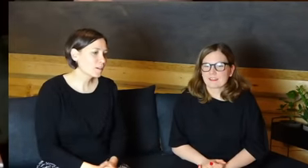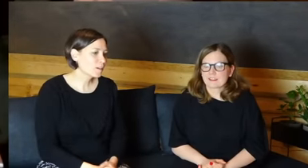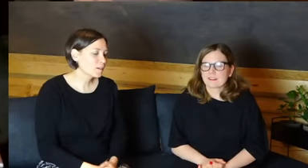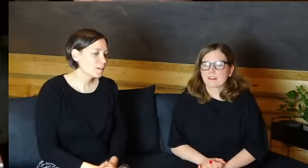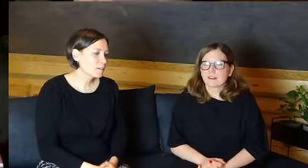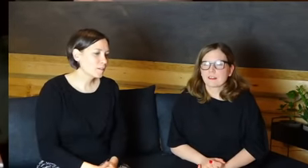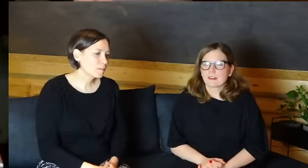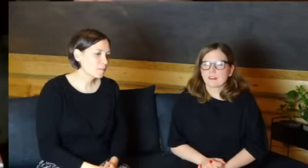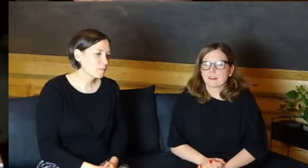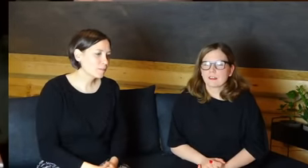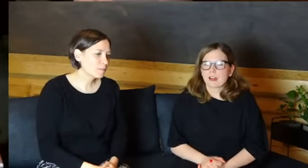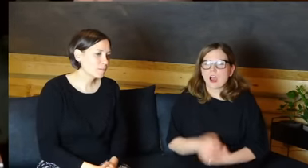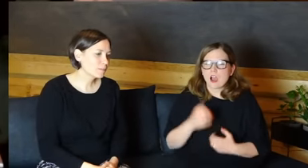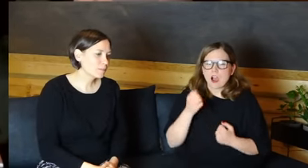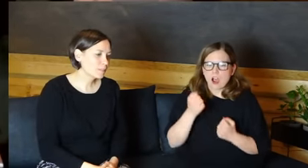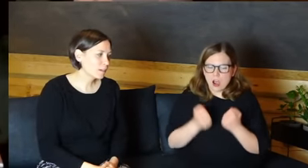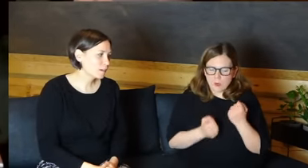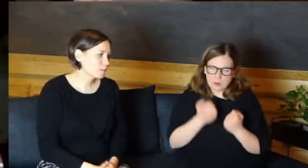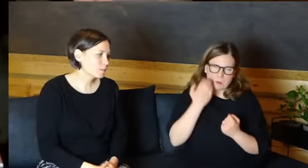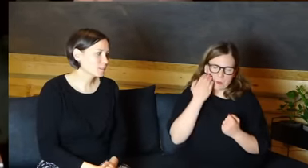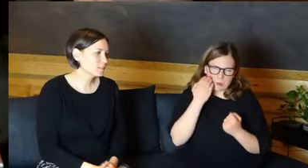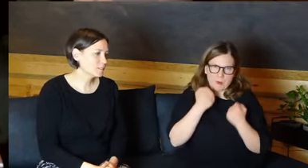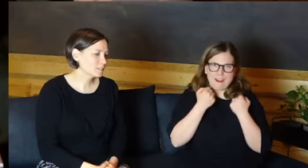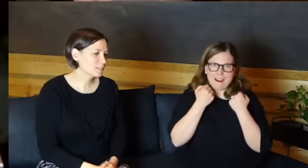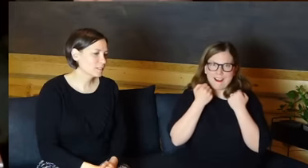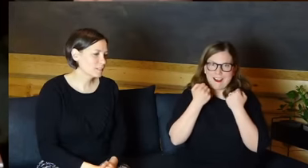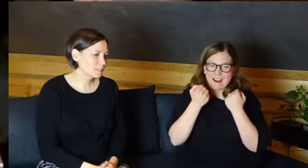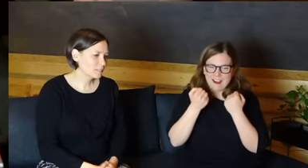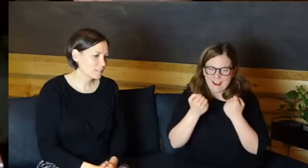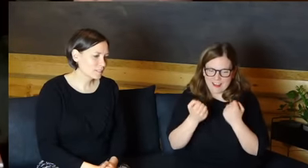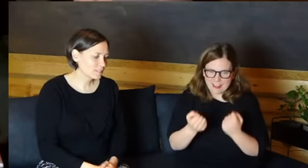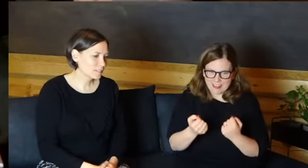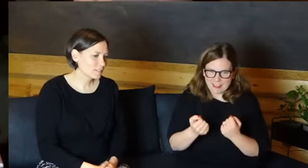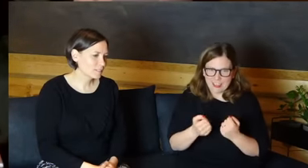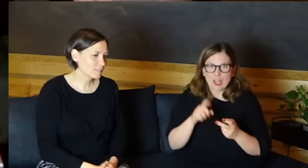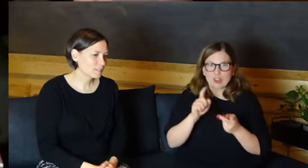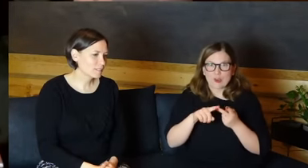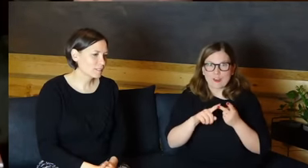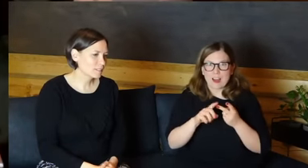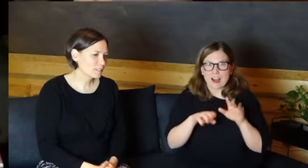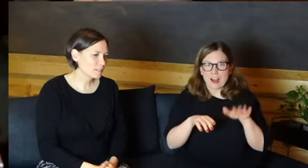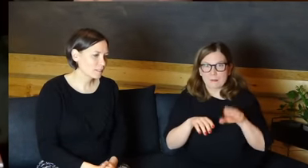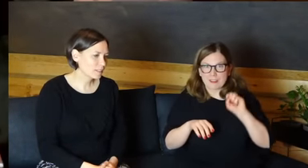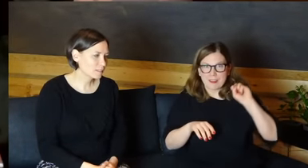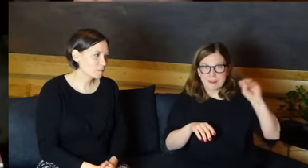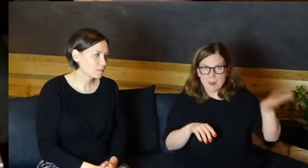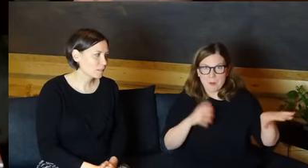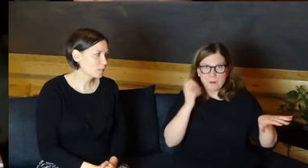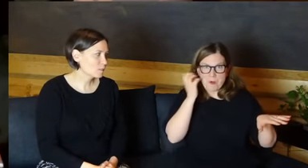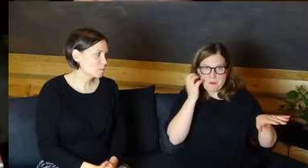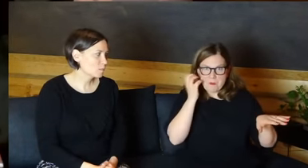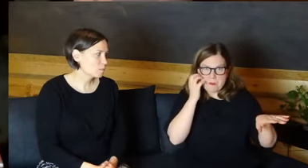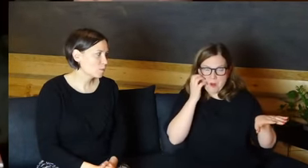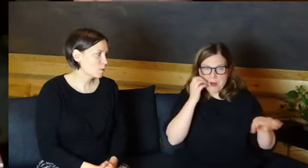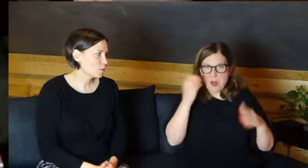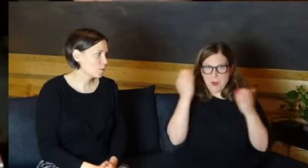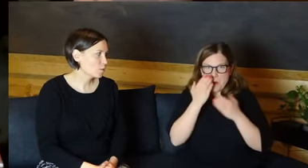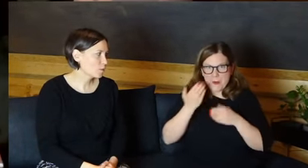että autossa tässä ajeltiin, että käytiin viemässä toinen lapsi mummollaan yökylään. Niin.